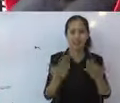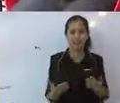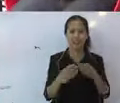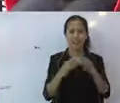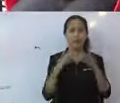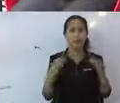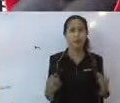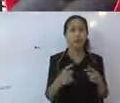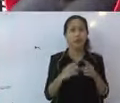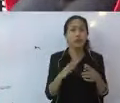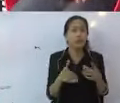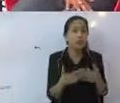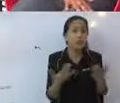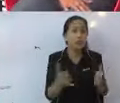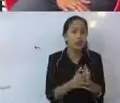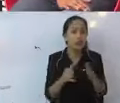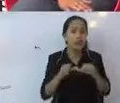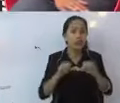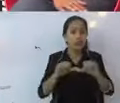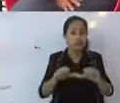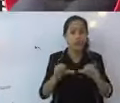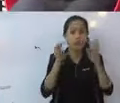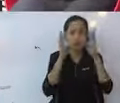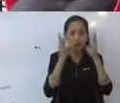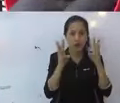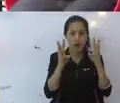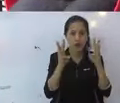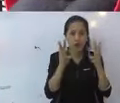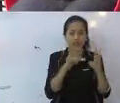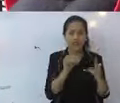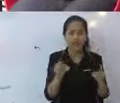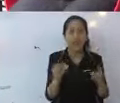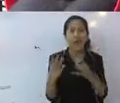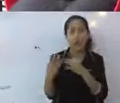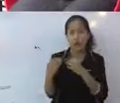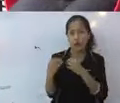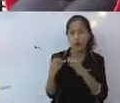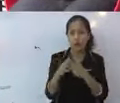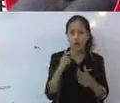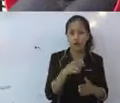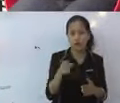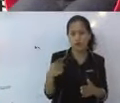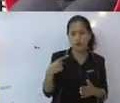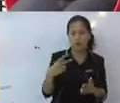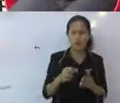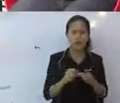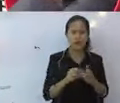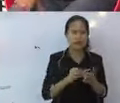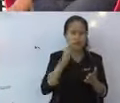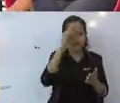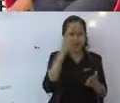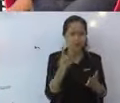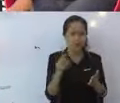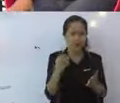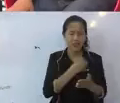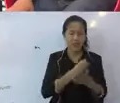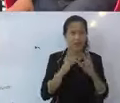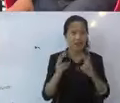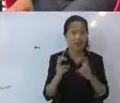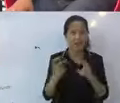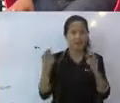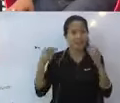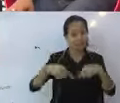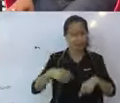lahat ng mga patuloy na umantabay and sana ay marami pa rin po kayo natututunan po dito sa mga tinatalakay po namin dito